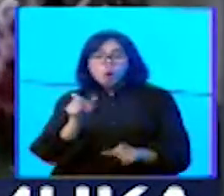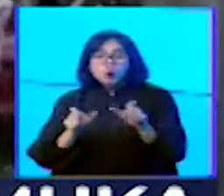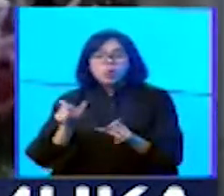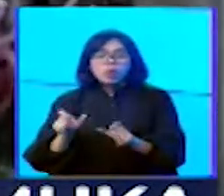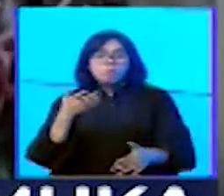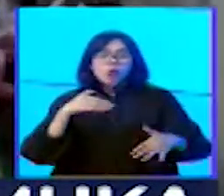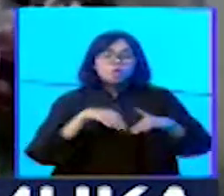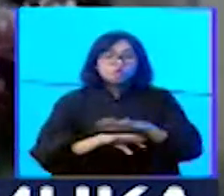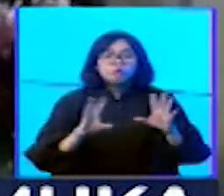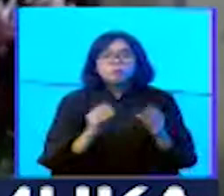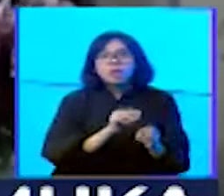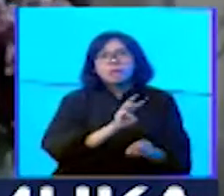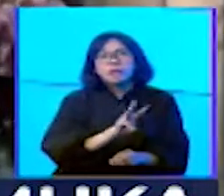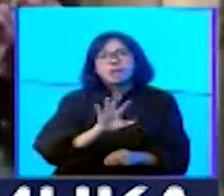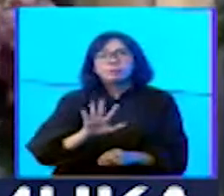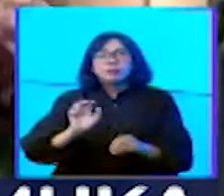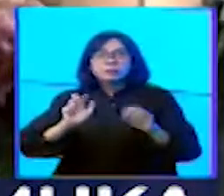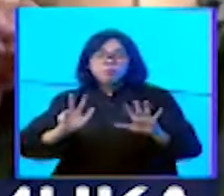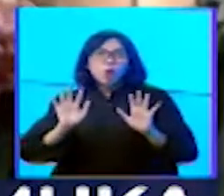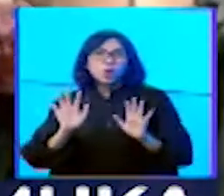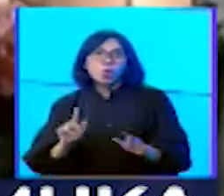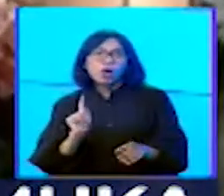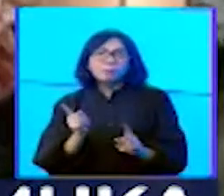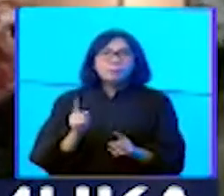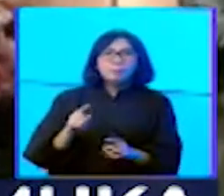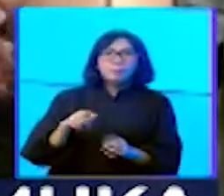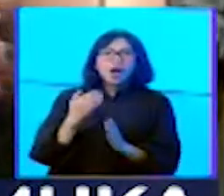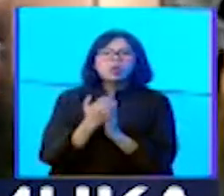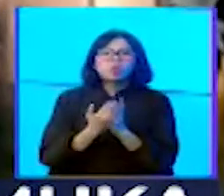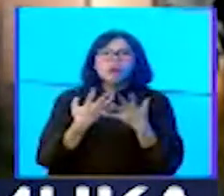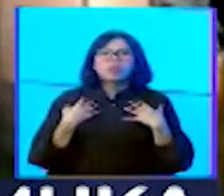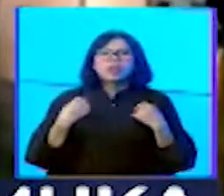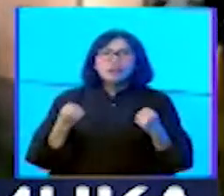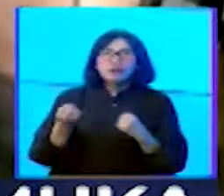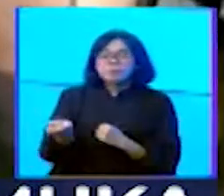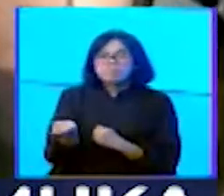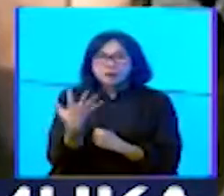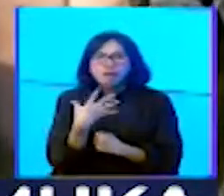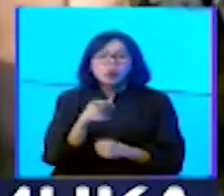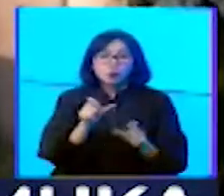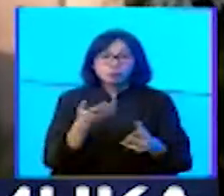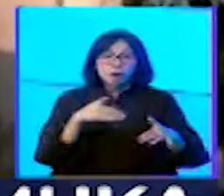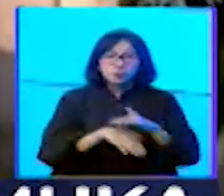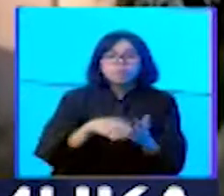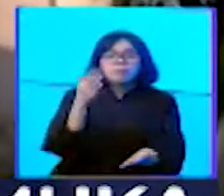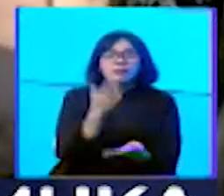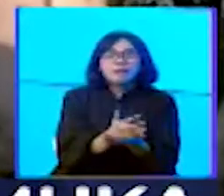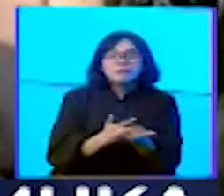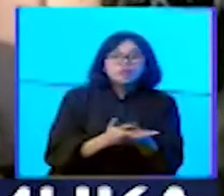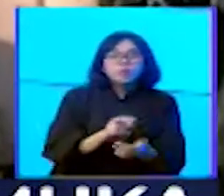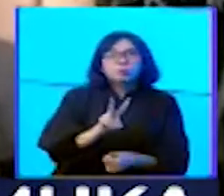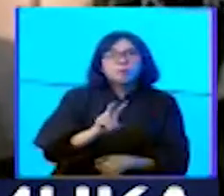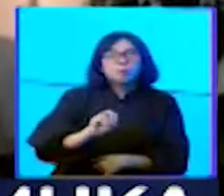sesuai dengan protokol kesehatan yakni 20% dari kapasitas kovalen Gereja Katedral di tahun ini Gereja